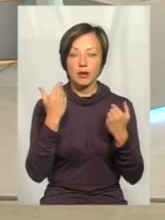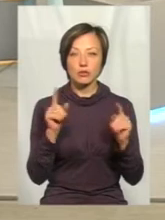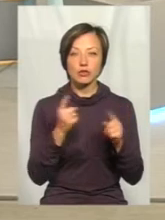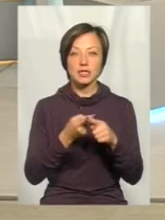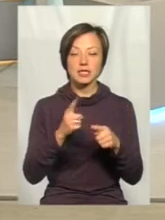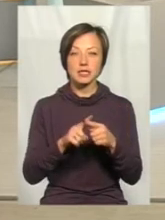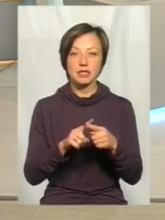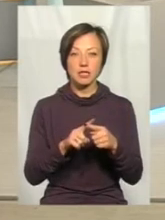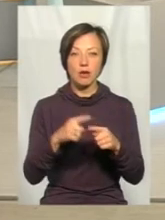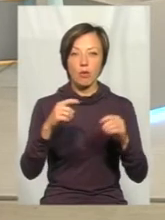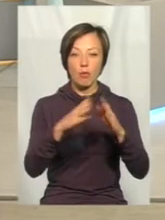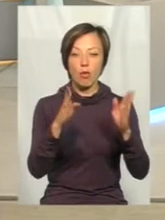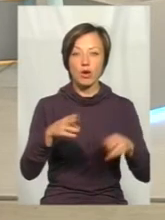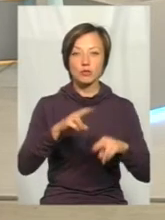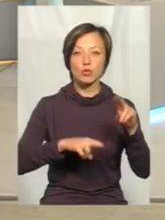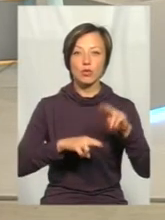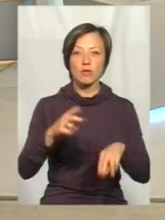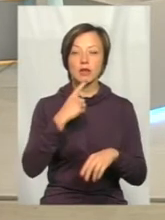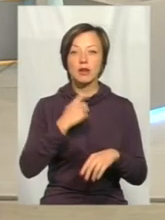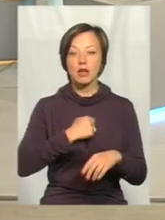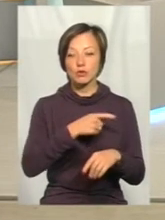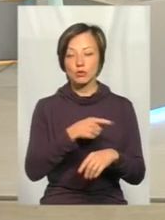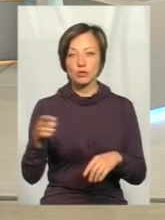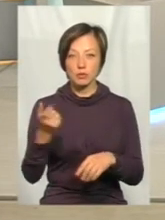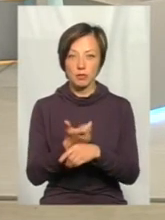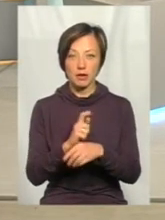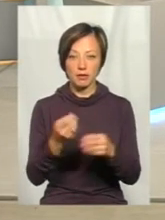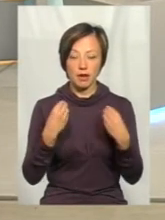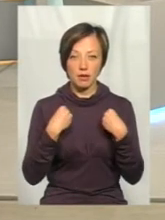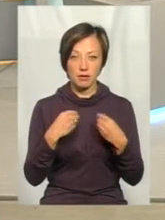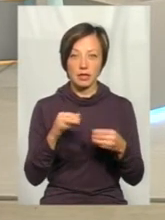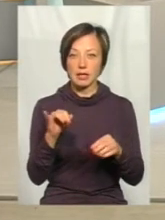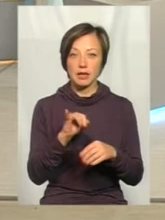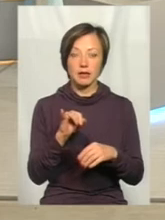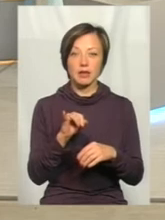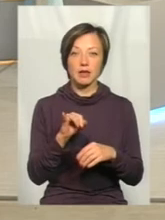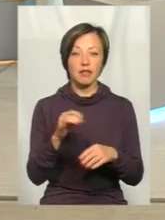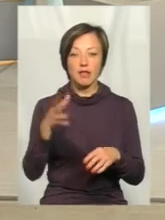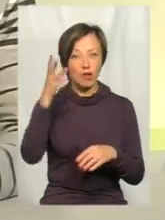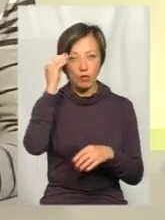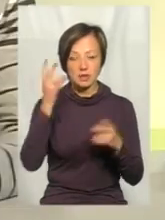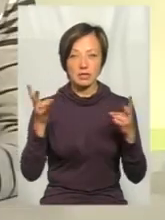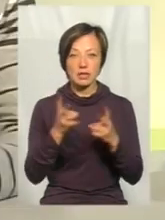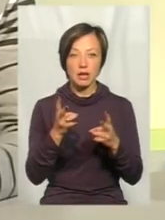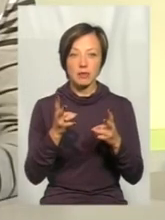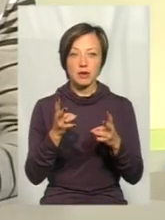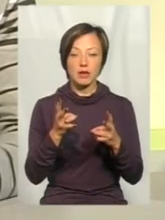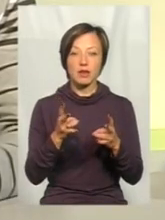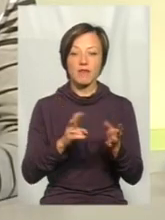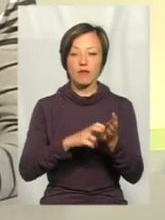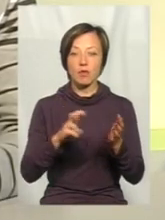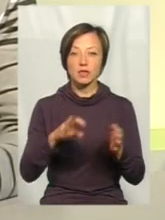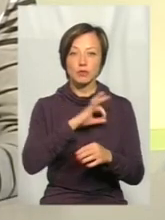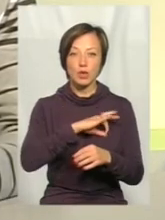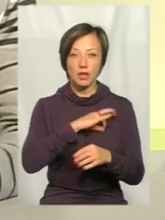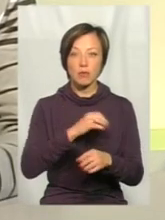ці блоки збудовані при Радянському Союзі переважно і нам надані. І невикладений момент, що їх треба ще виводити з експлуатації.